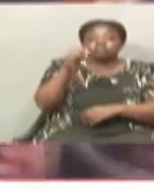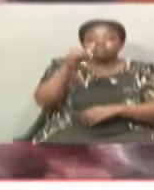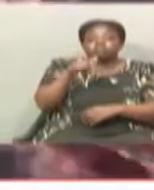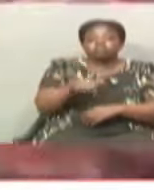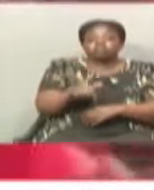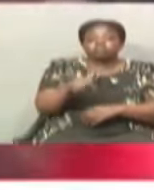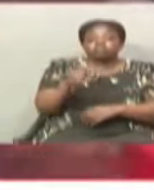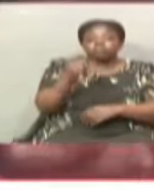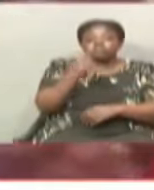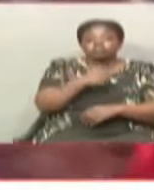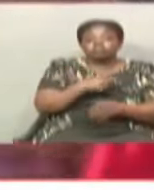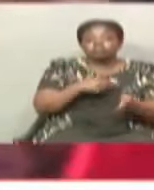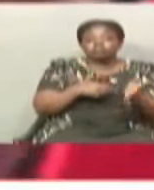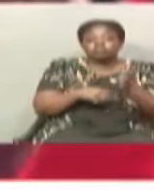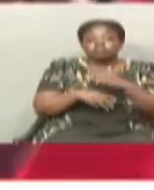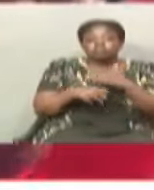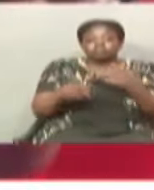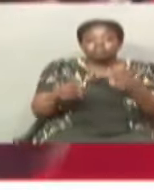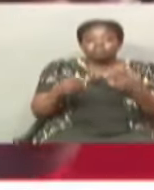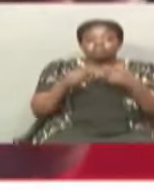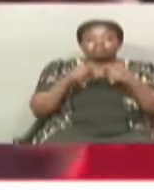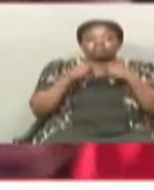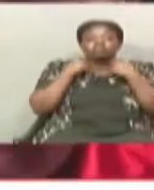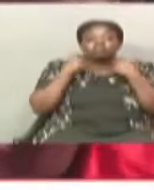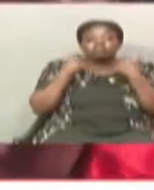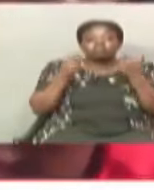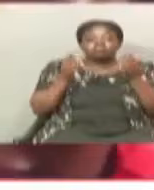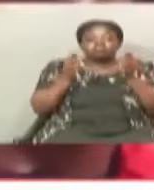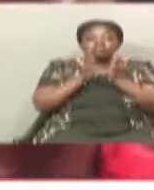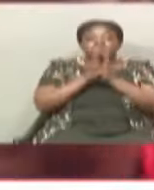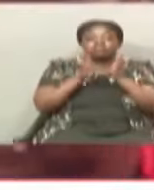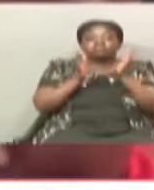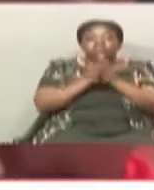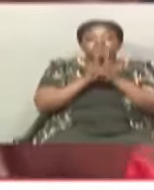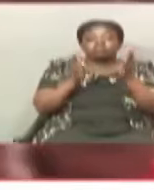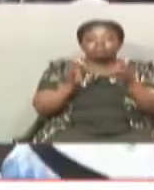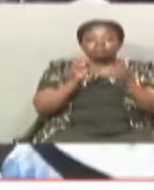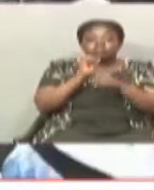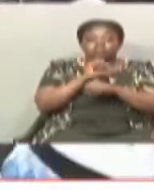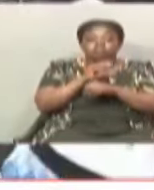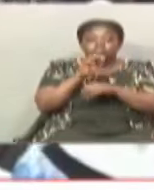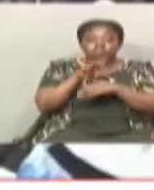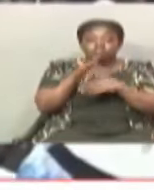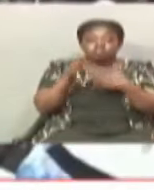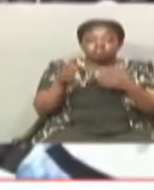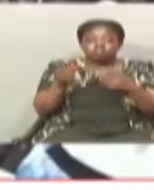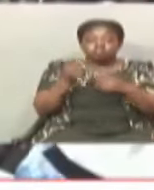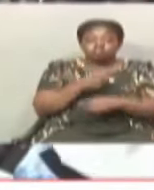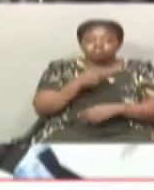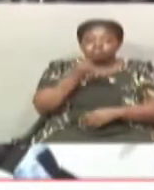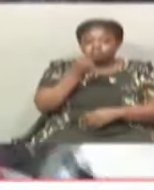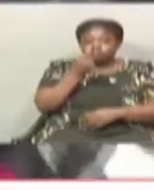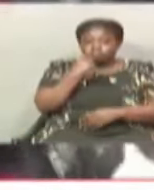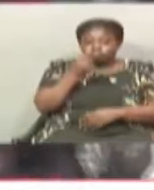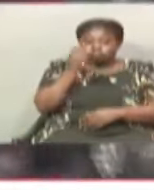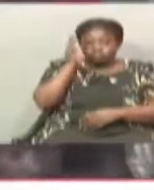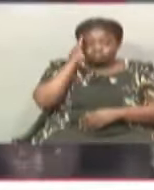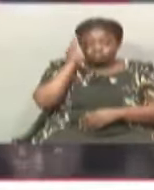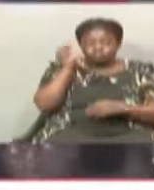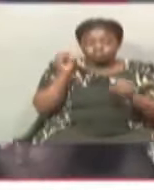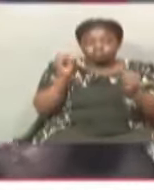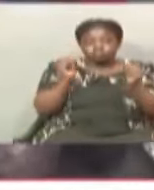ngulu Ssemakula alaze okunyolwamu kubasumba baba lukuli ababa kubizi baba magezi okuvamu kubini dagala nga bakimanyi tibali